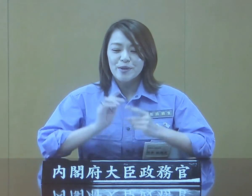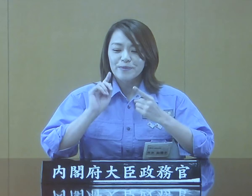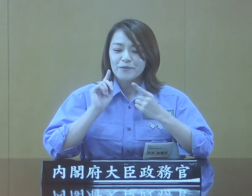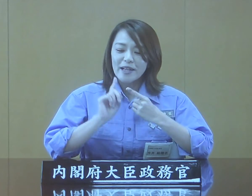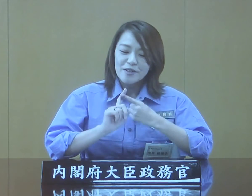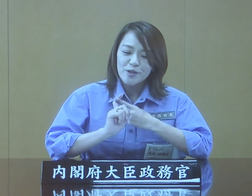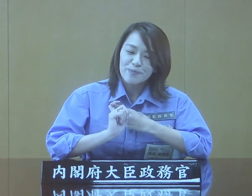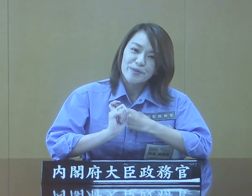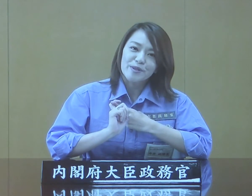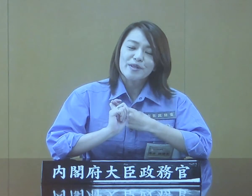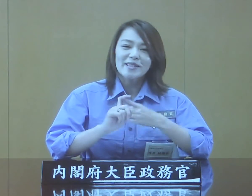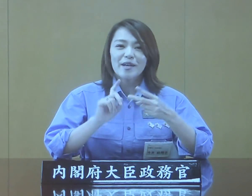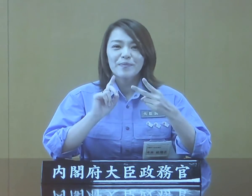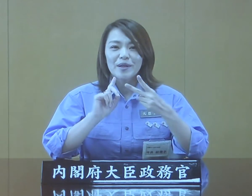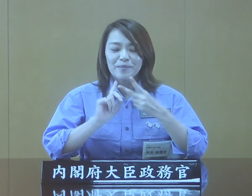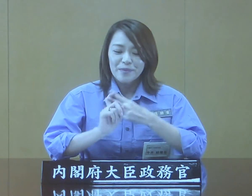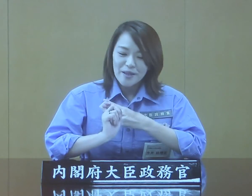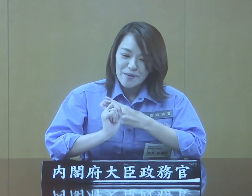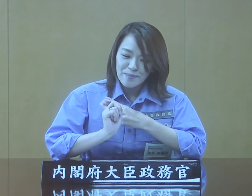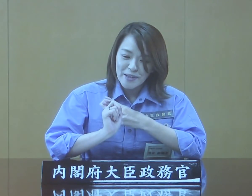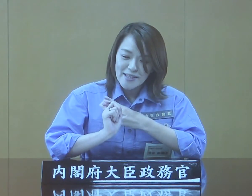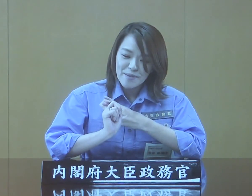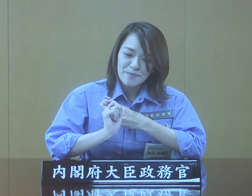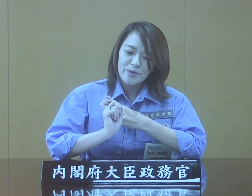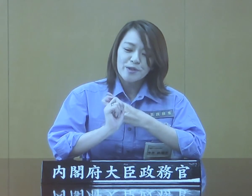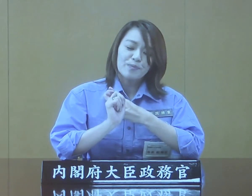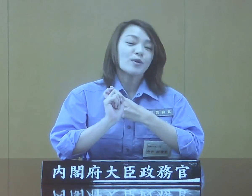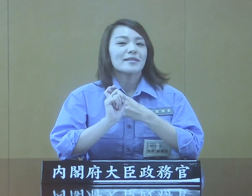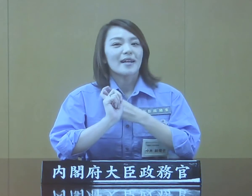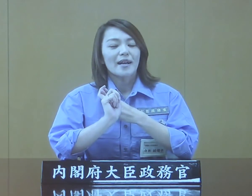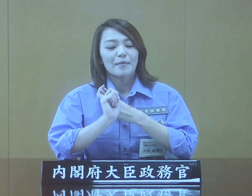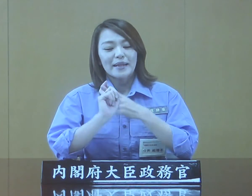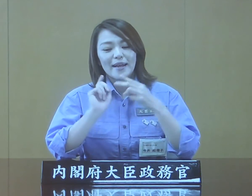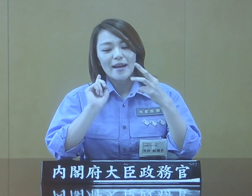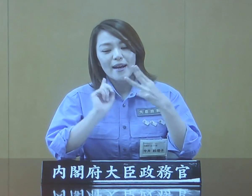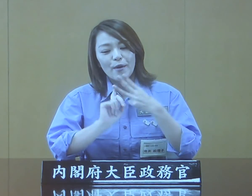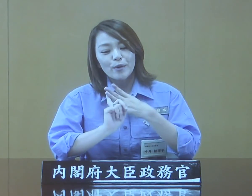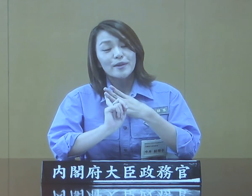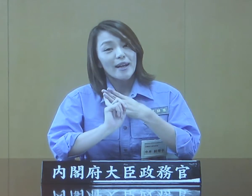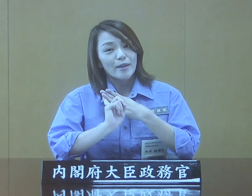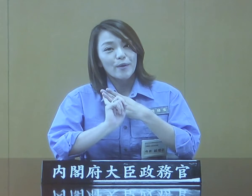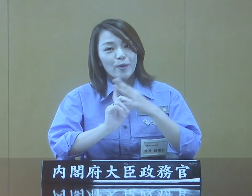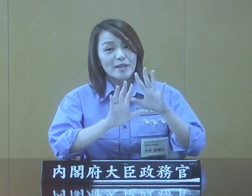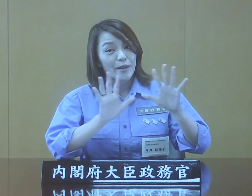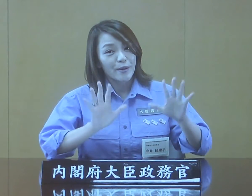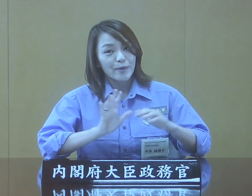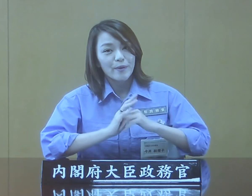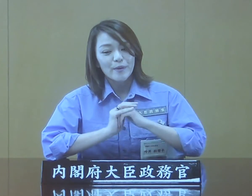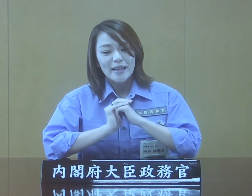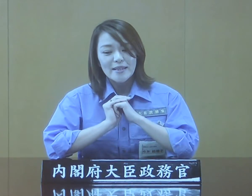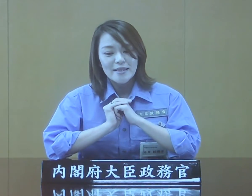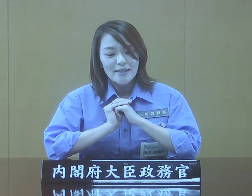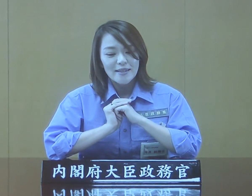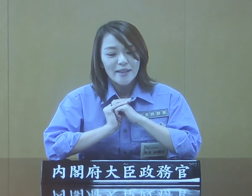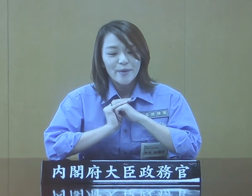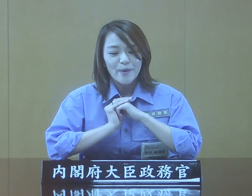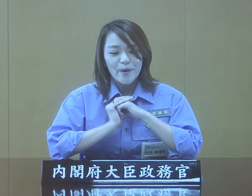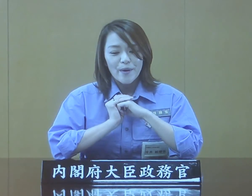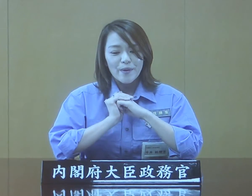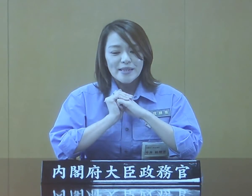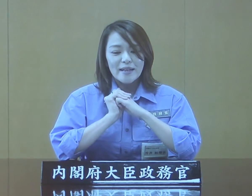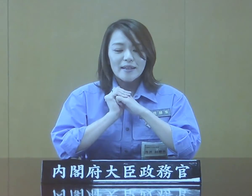ッション、ワークショップ、そしてプレゼンブースポスター、また屋外の車両の展示など